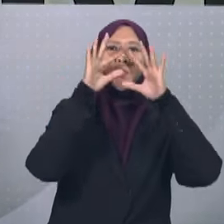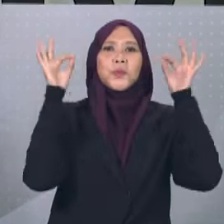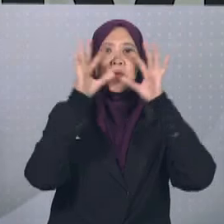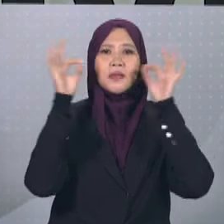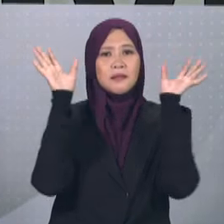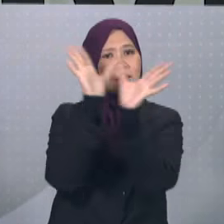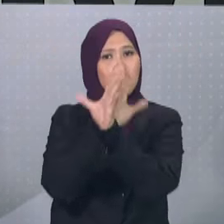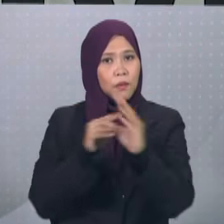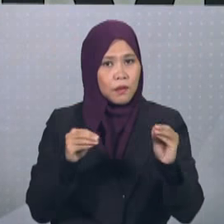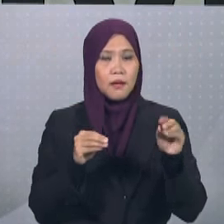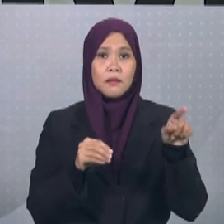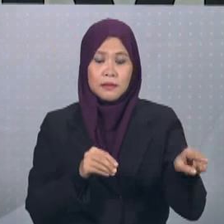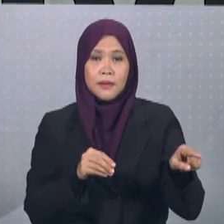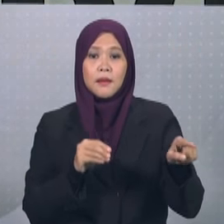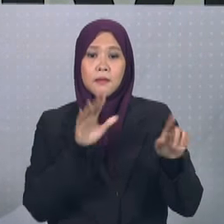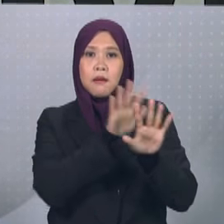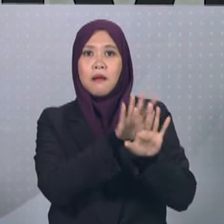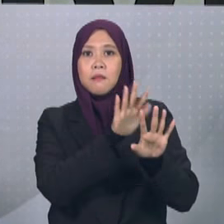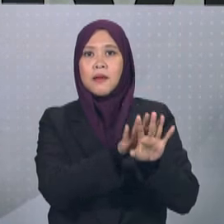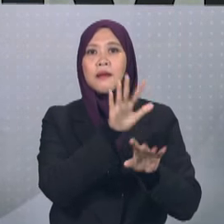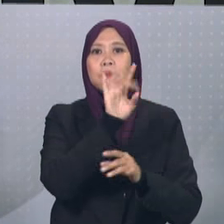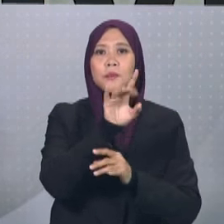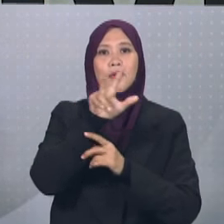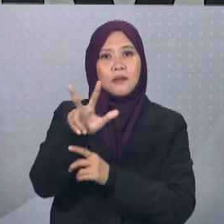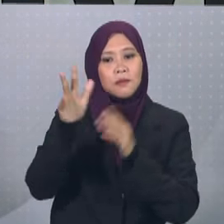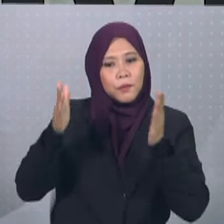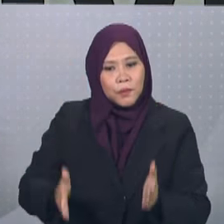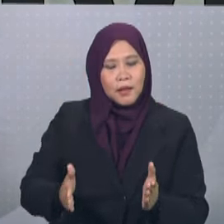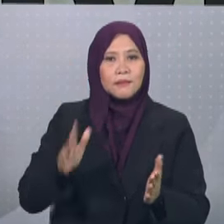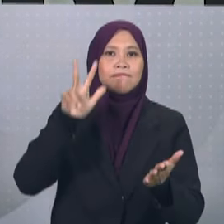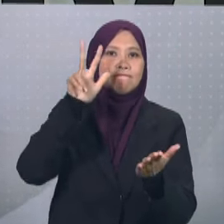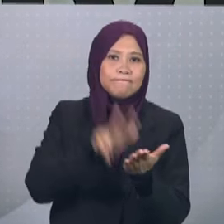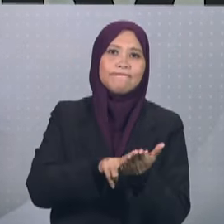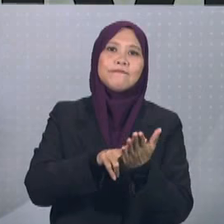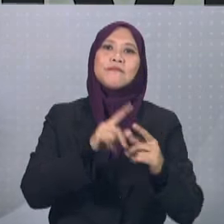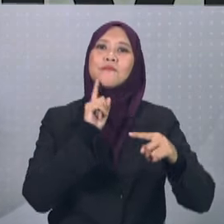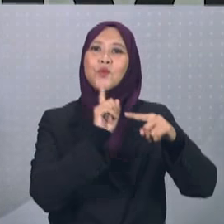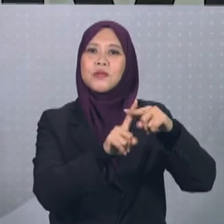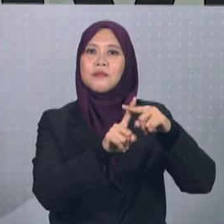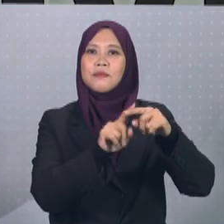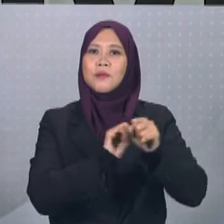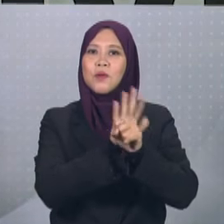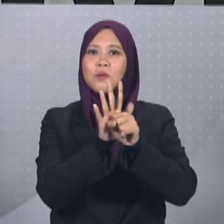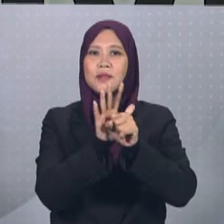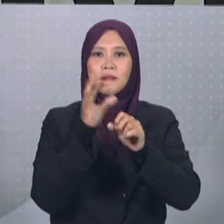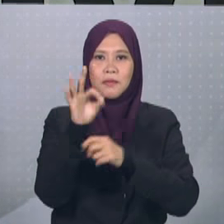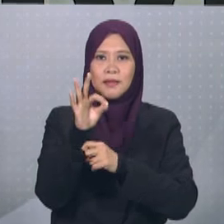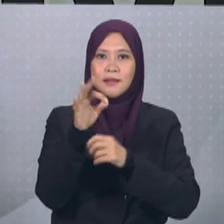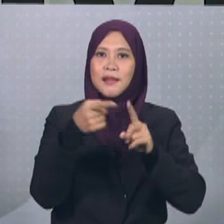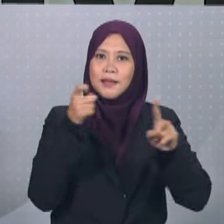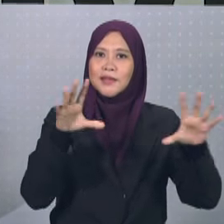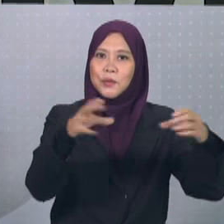Sarawak. Setakat ini, seramai 83 orang telah disahkan positif COVID-19 daripada kluster